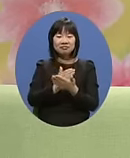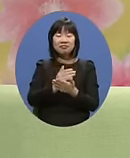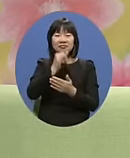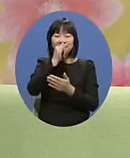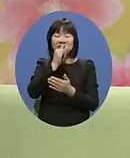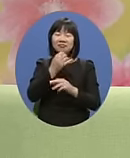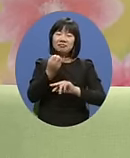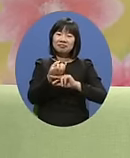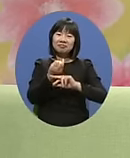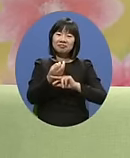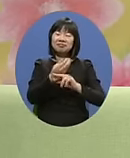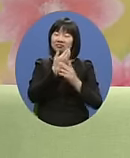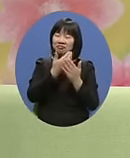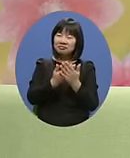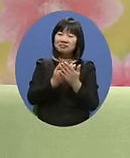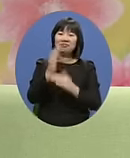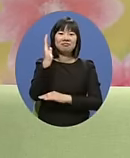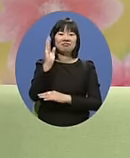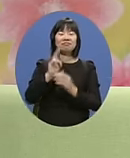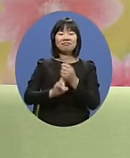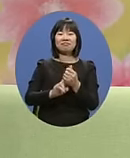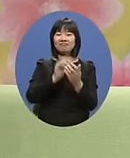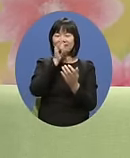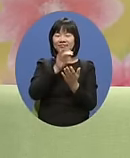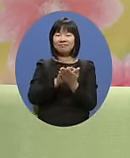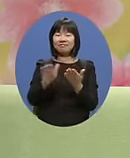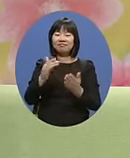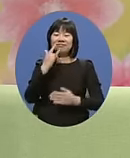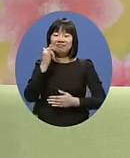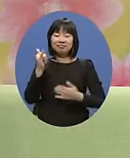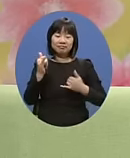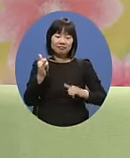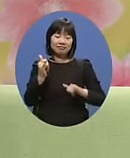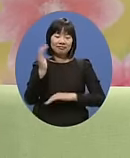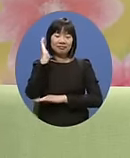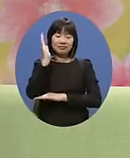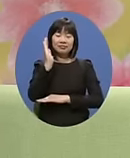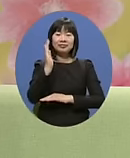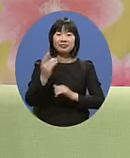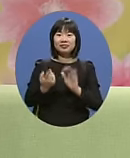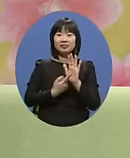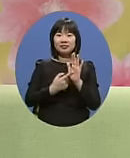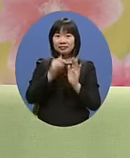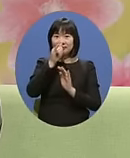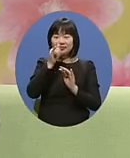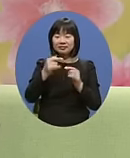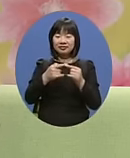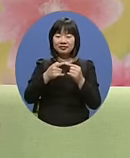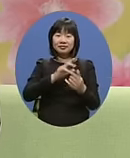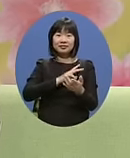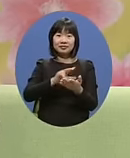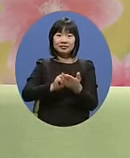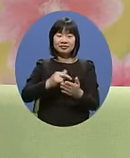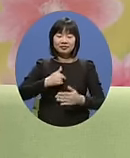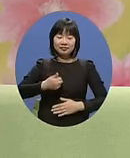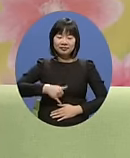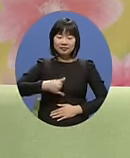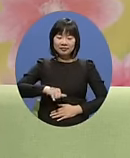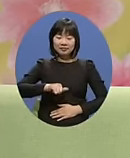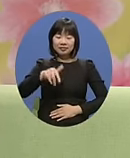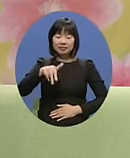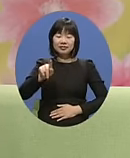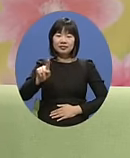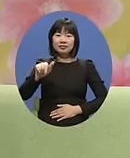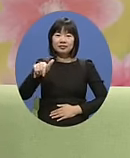정말 보석같이 숨겨져 있습니다. 그 부모와 아이 이야기를 다루는 시간인데요. 오늘 첫 번째 주제는 내 아이의